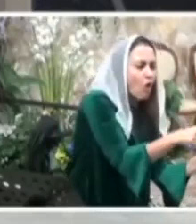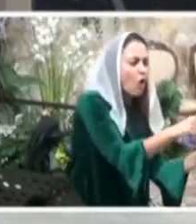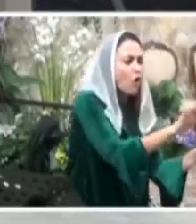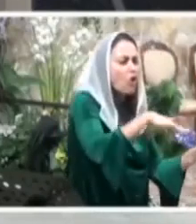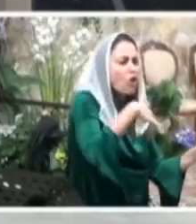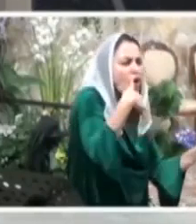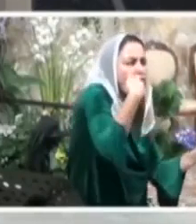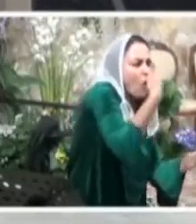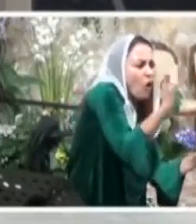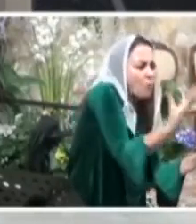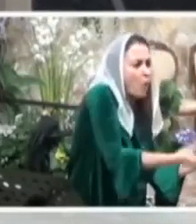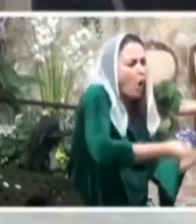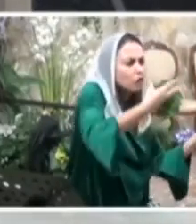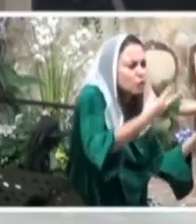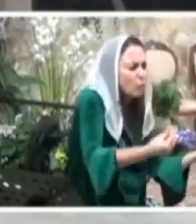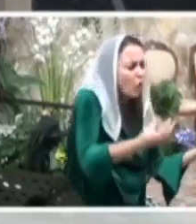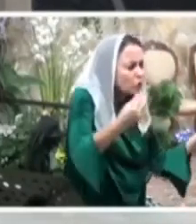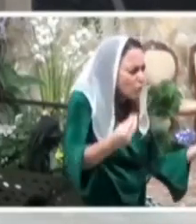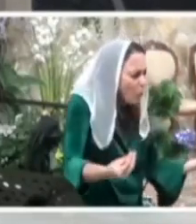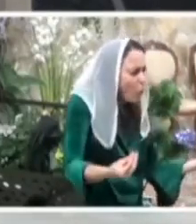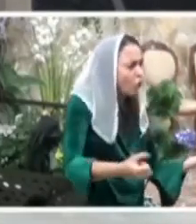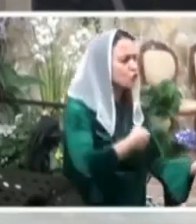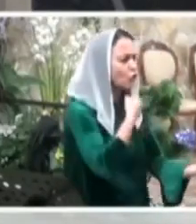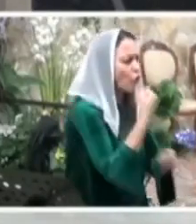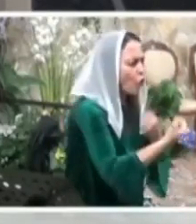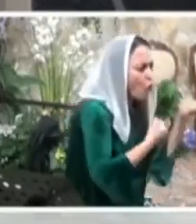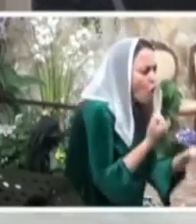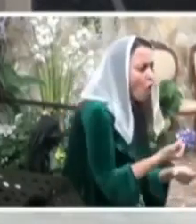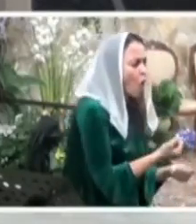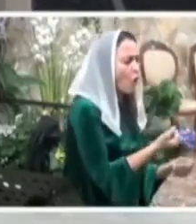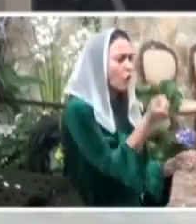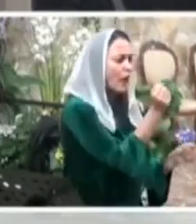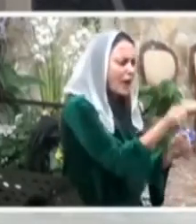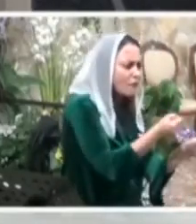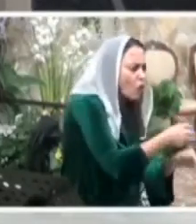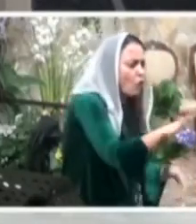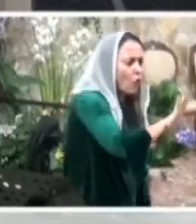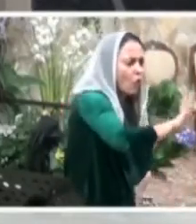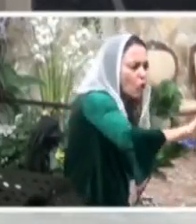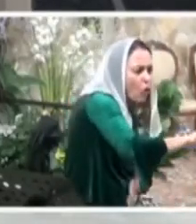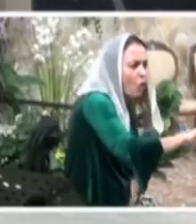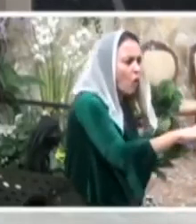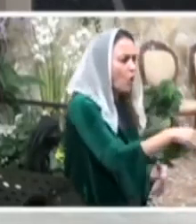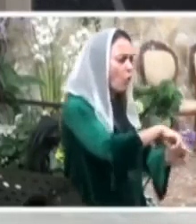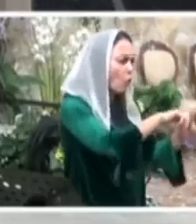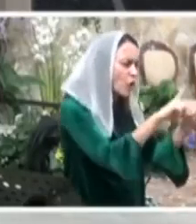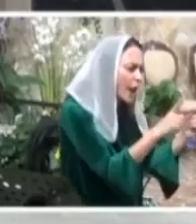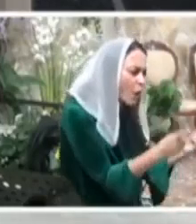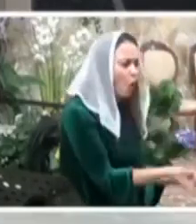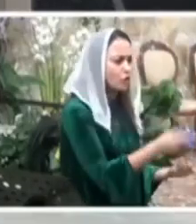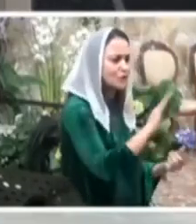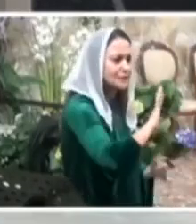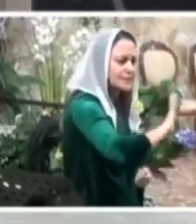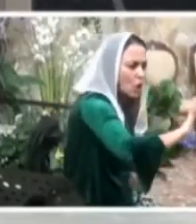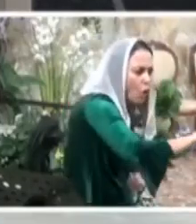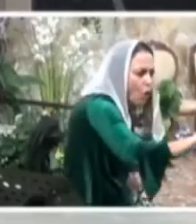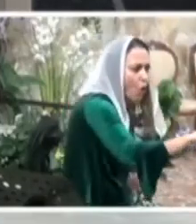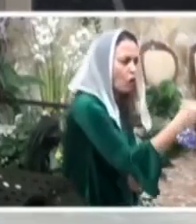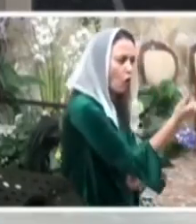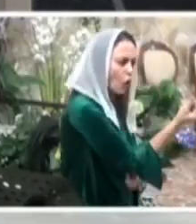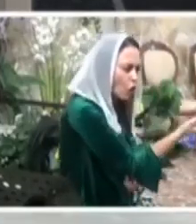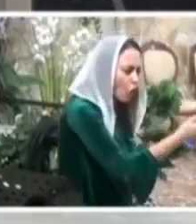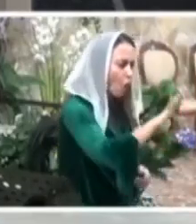misura ai propri esercizi commerciali, attività